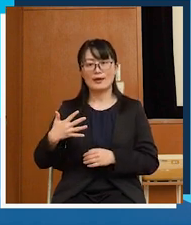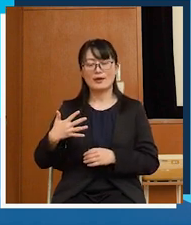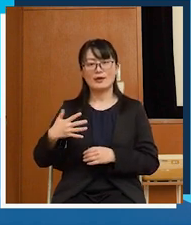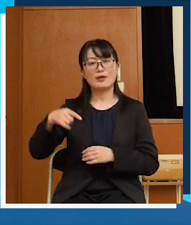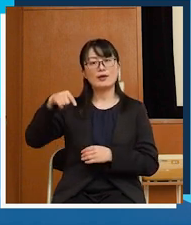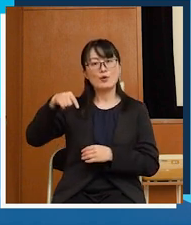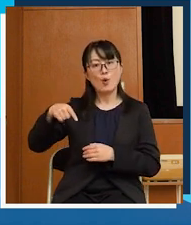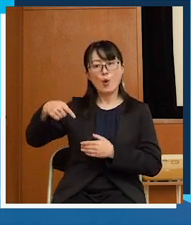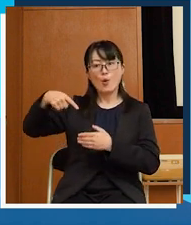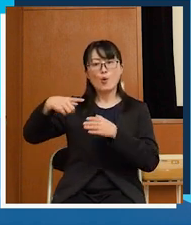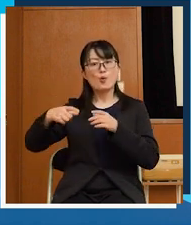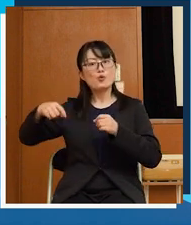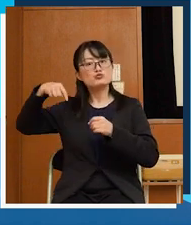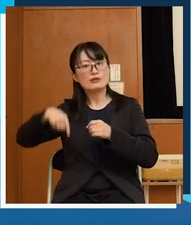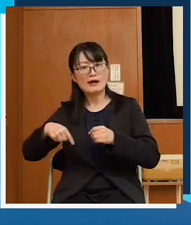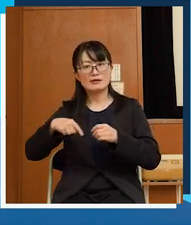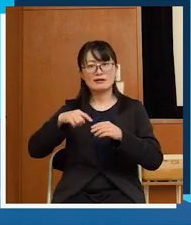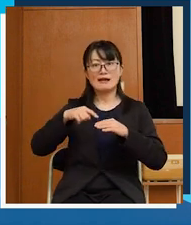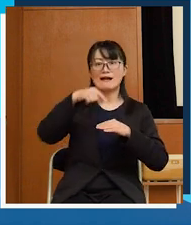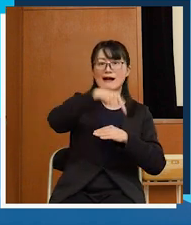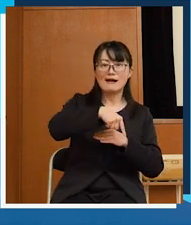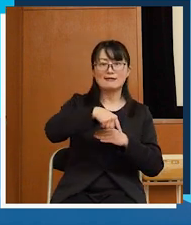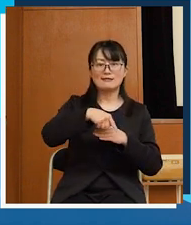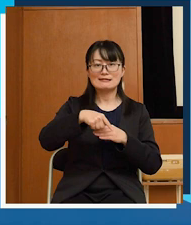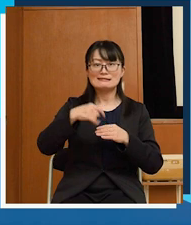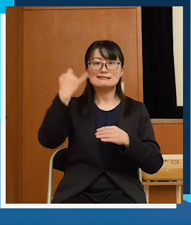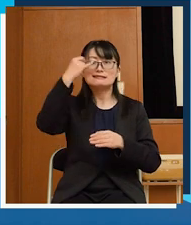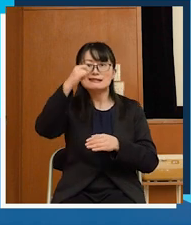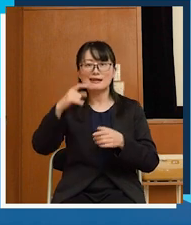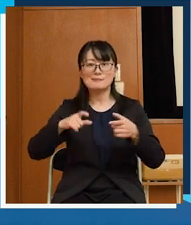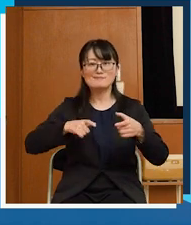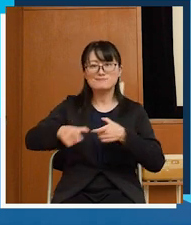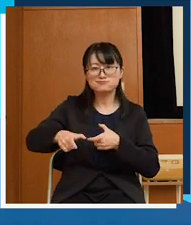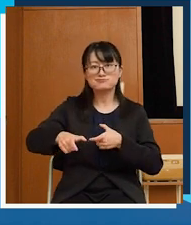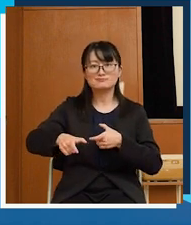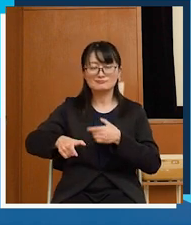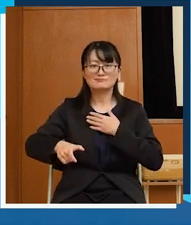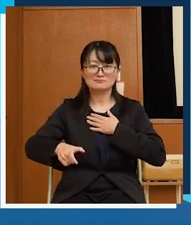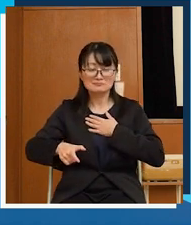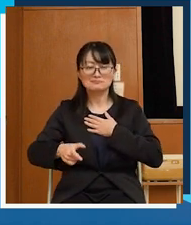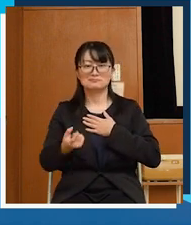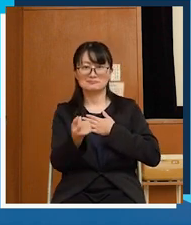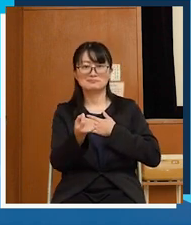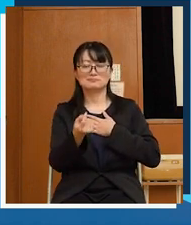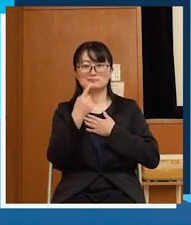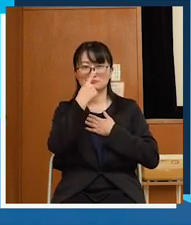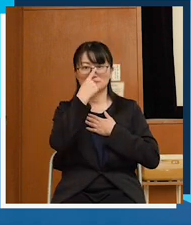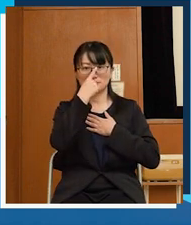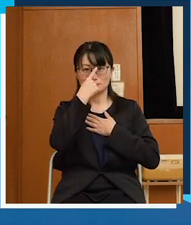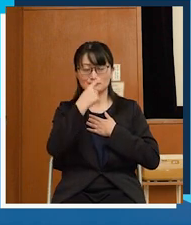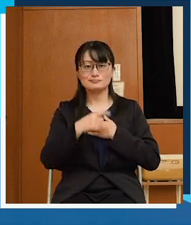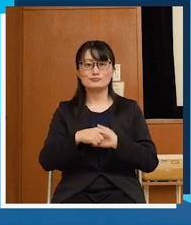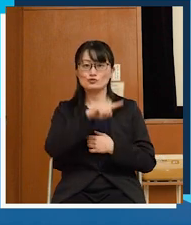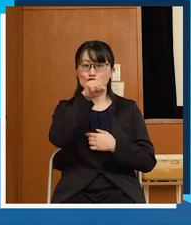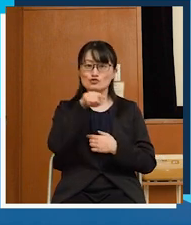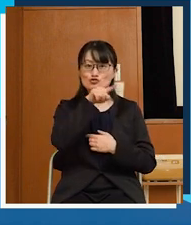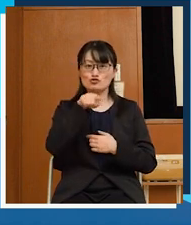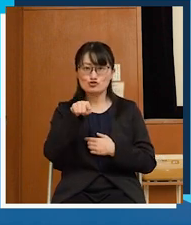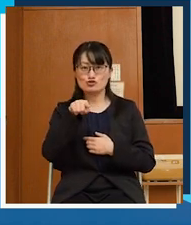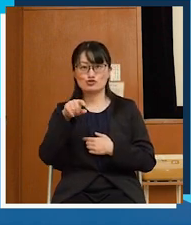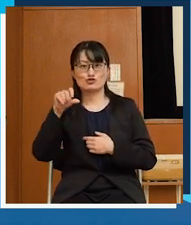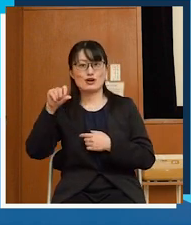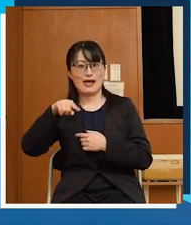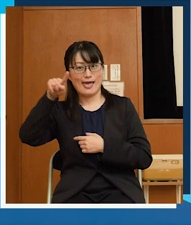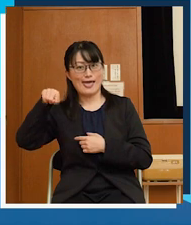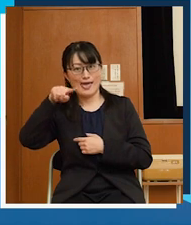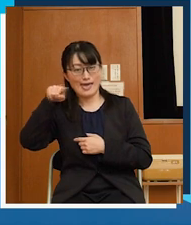米軍基地の状況がこんなにも食い違っているということについてえ皆さんにちょっとこのえQ&Aのページを開いて